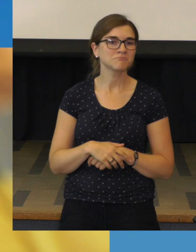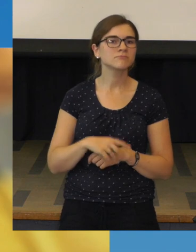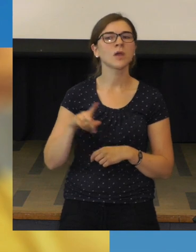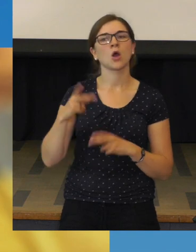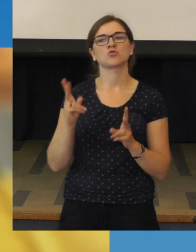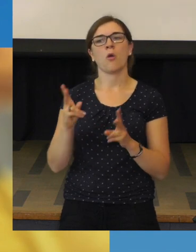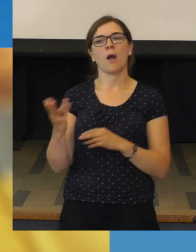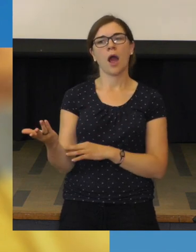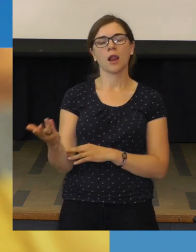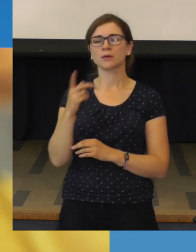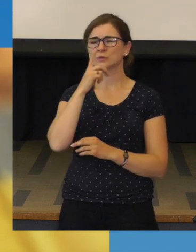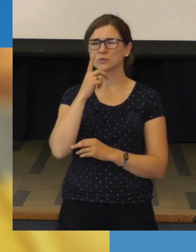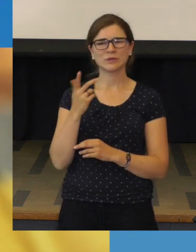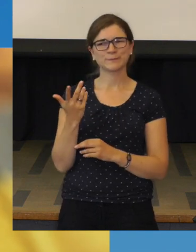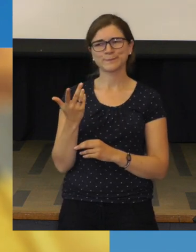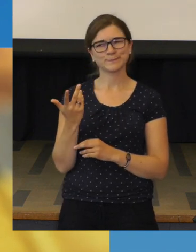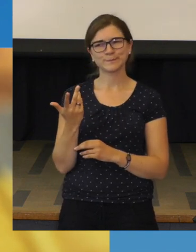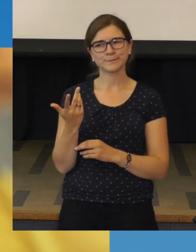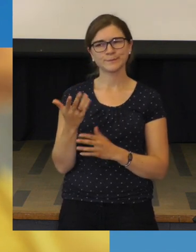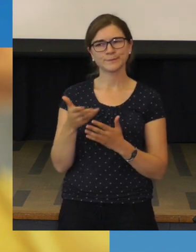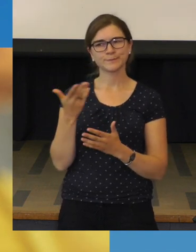in erster Linie nur noch